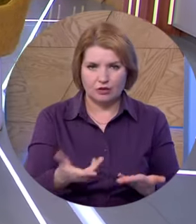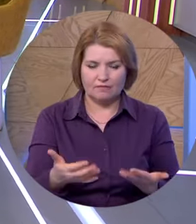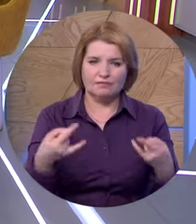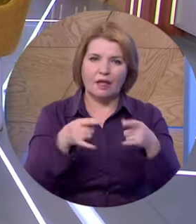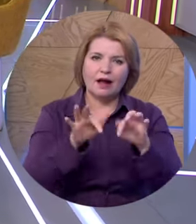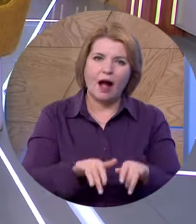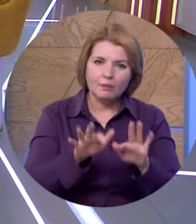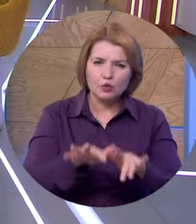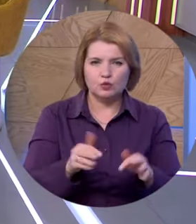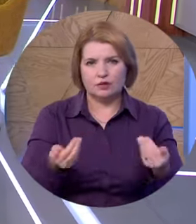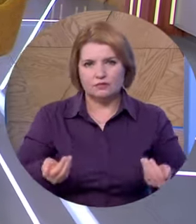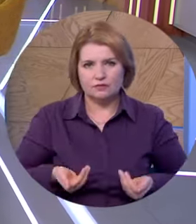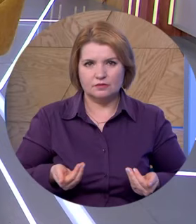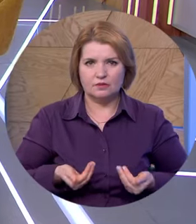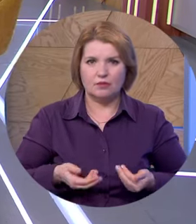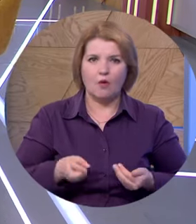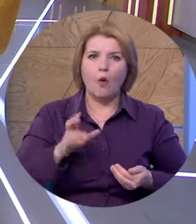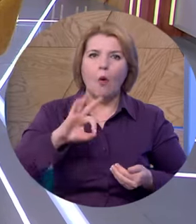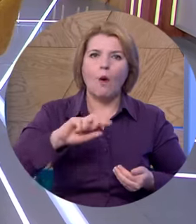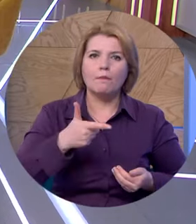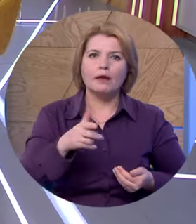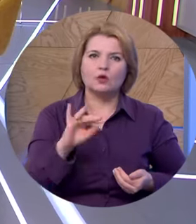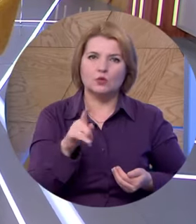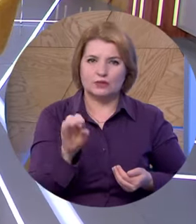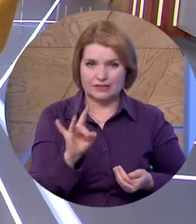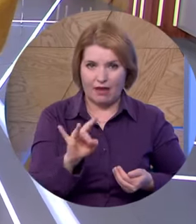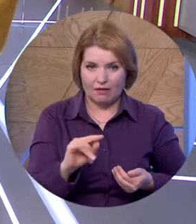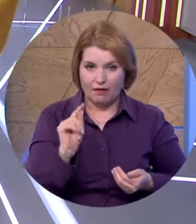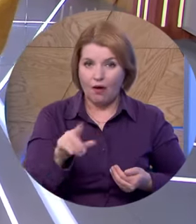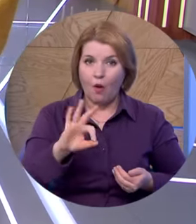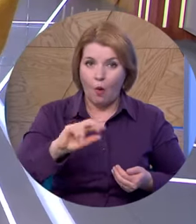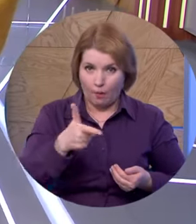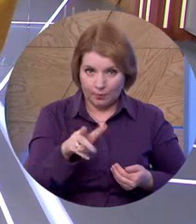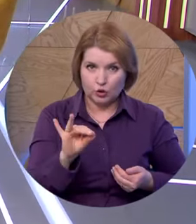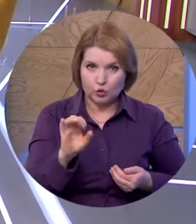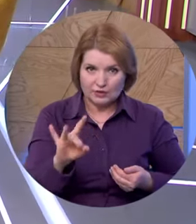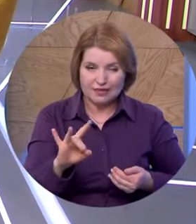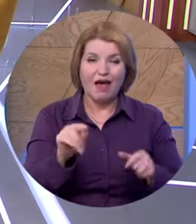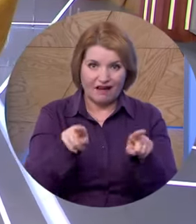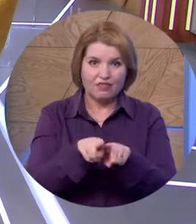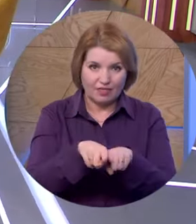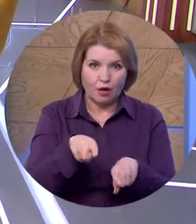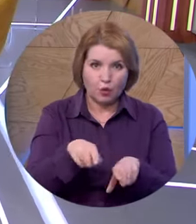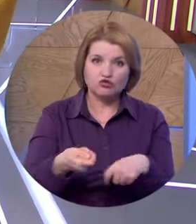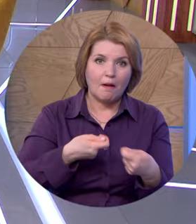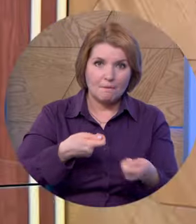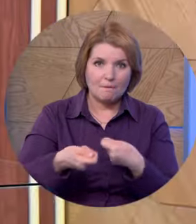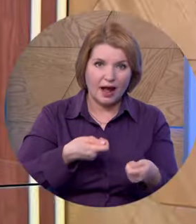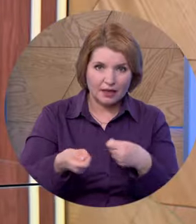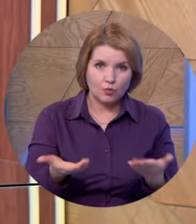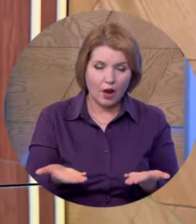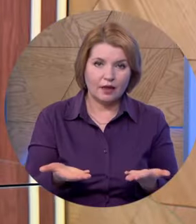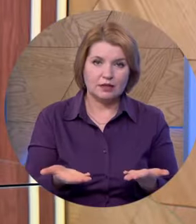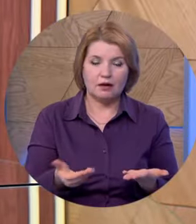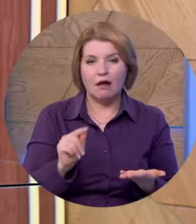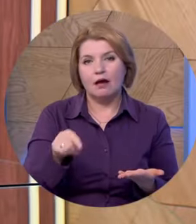в жизни, везде. Вот слово абьюз, абьюзер очень часто используется. Абьюзер – это, получается, тот же самый манипулятор, который использует вот этот